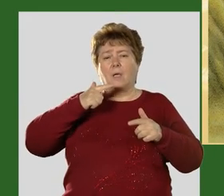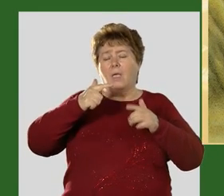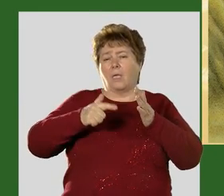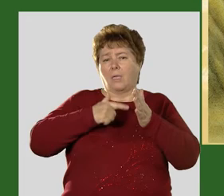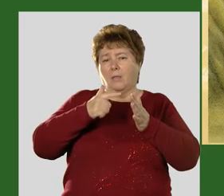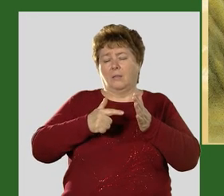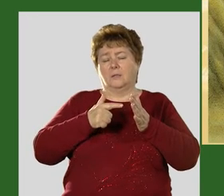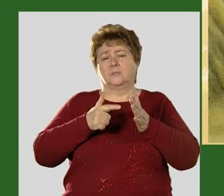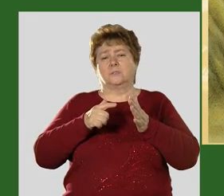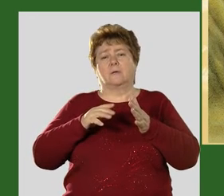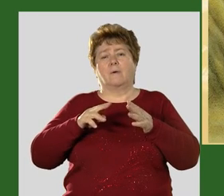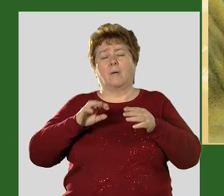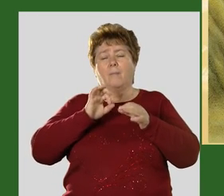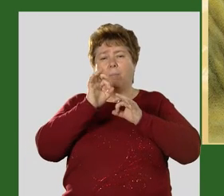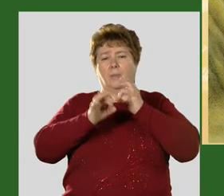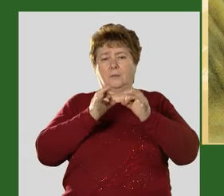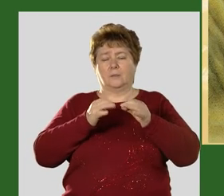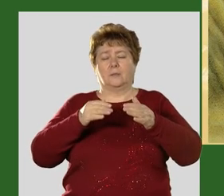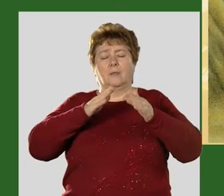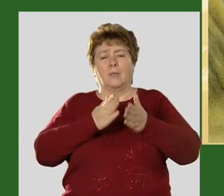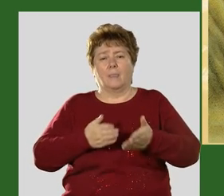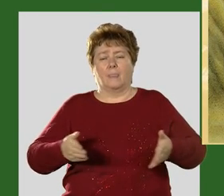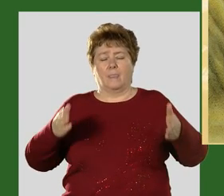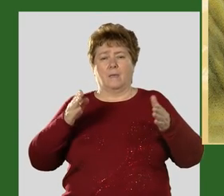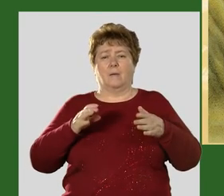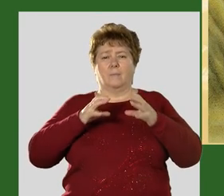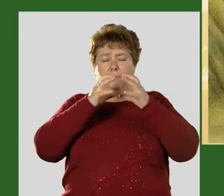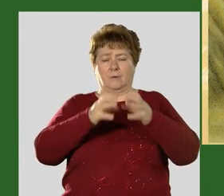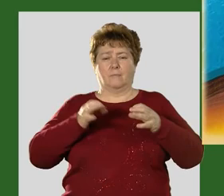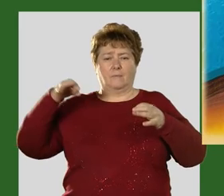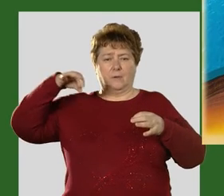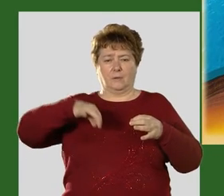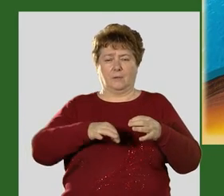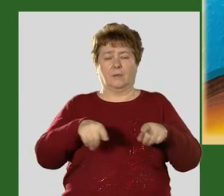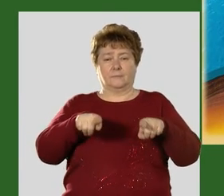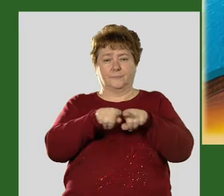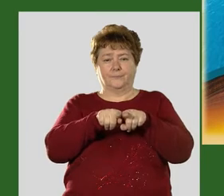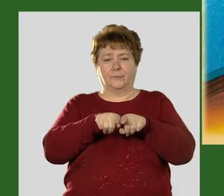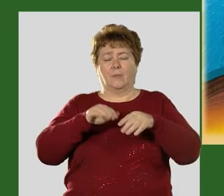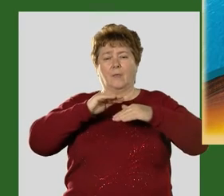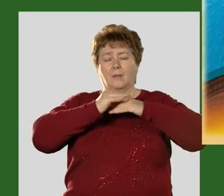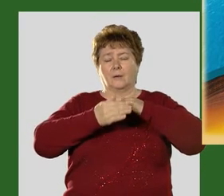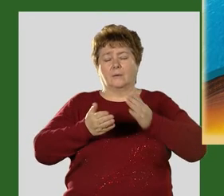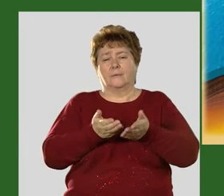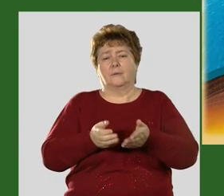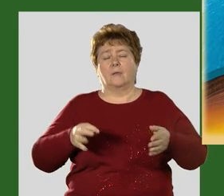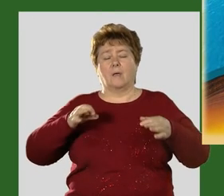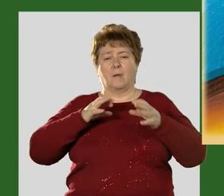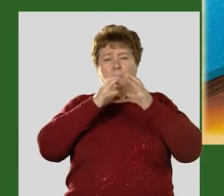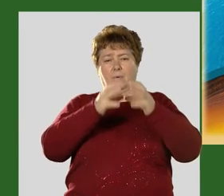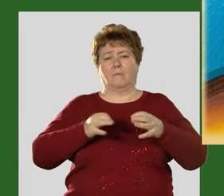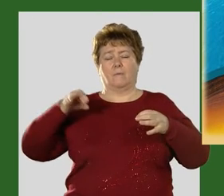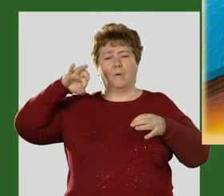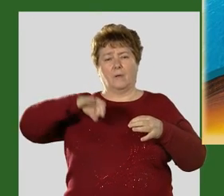геологического планеты, в том числе и дна Мирового океана. На рельеф дна Мирового